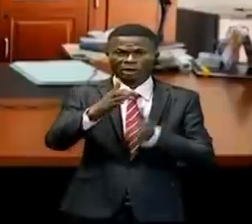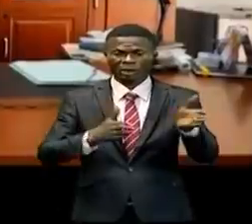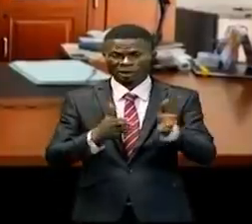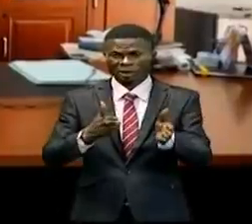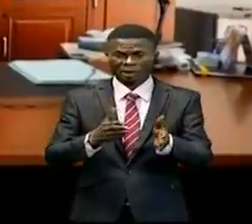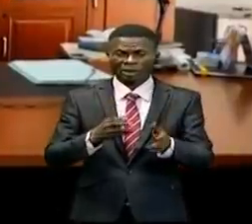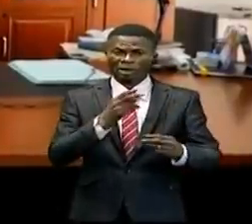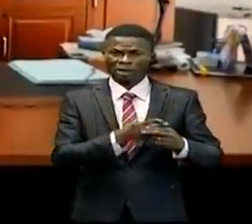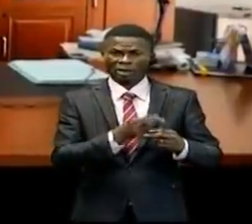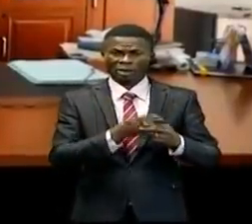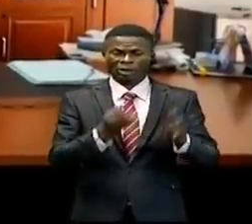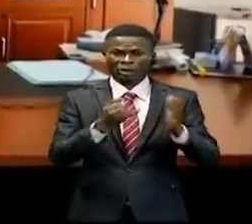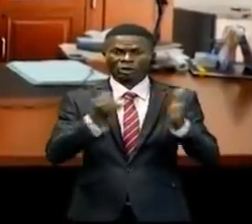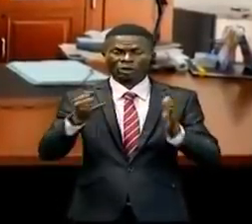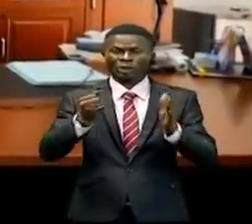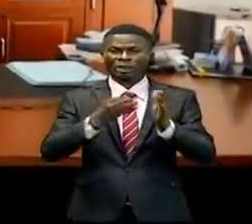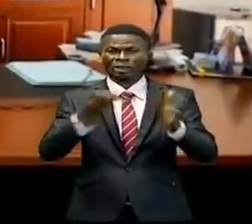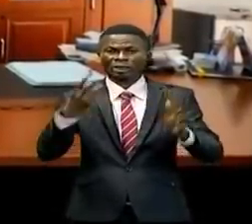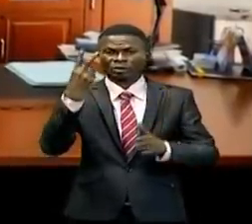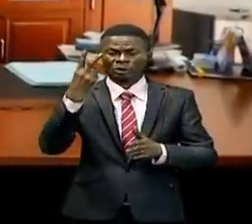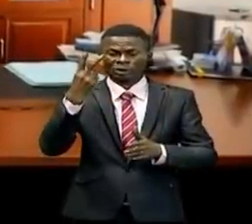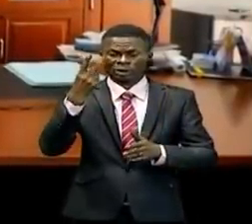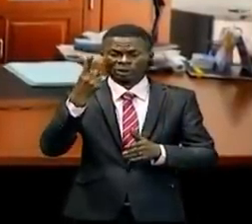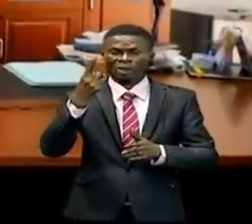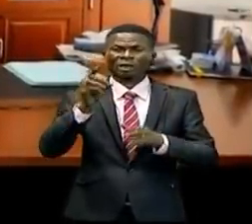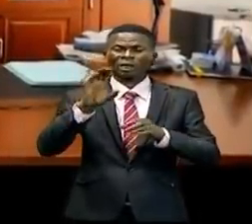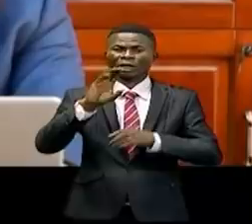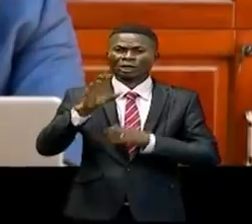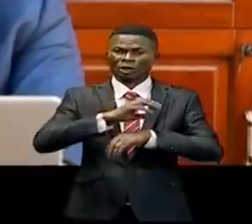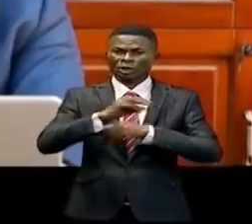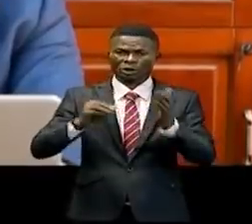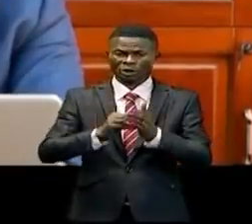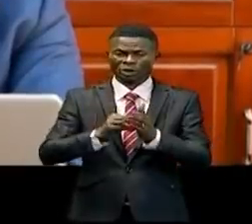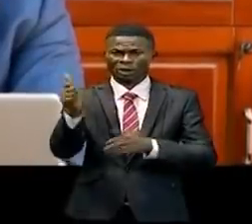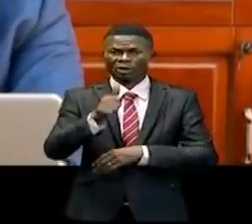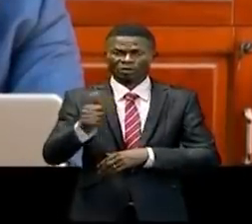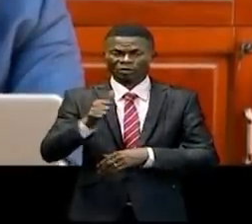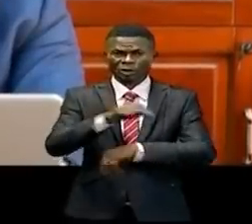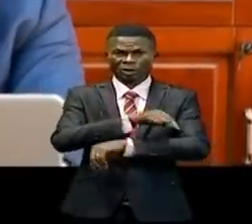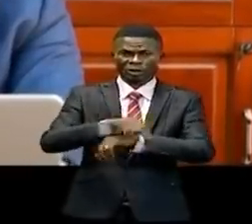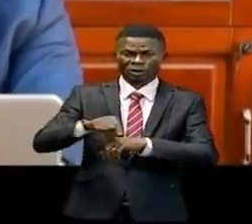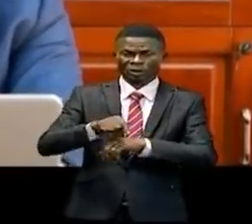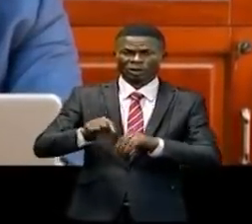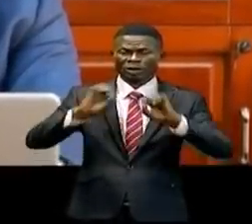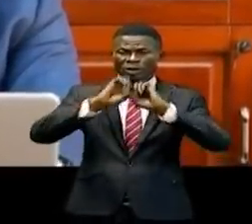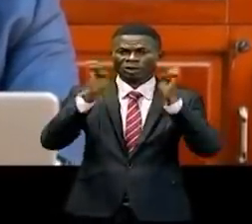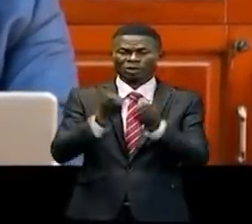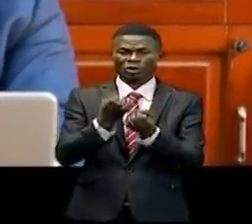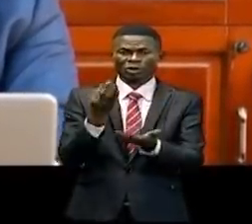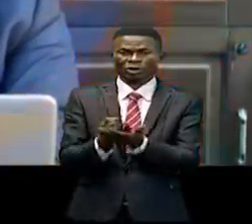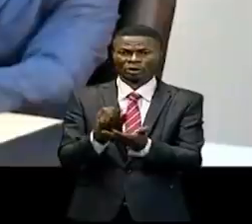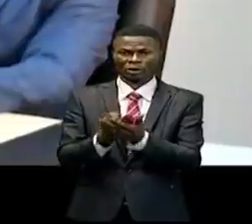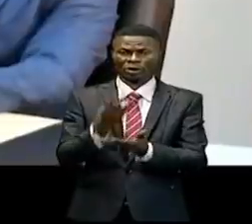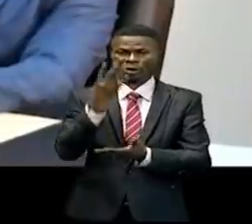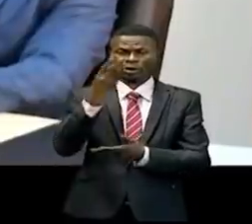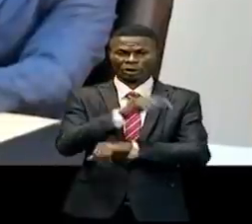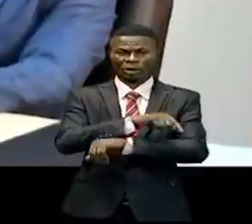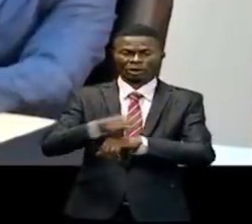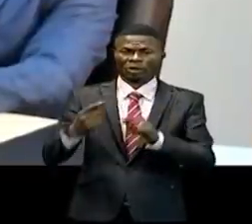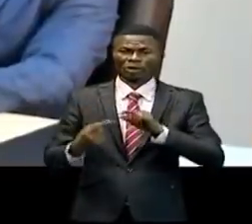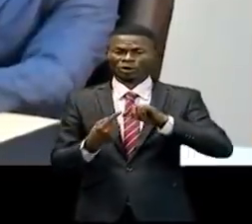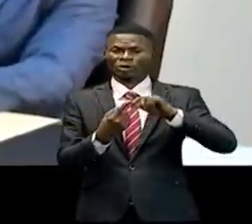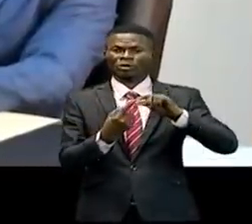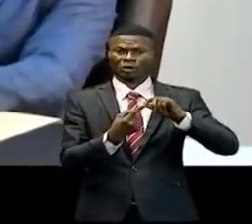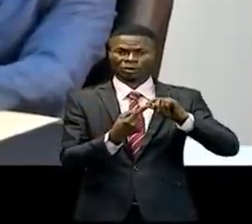d'épargne, 71 coopératives d'épargne et de crédit, 21 institutions de microfinance, 4 institutions